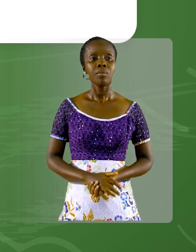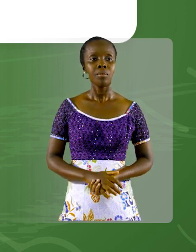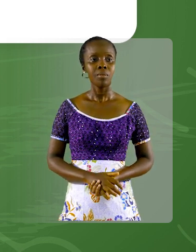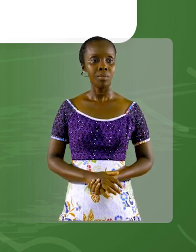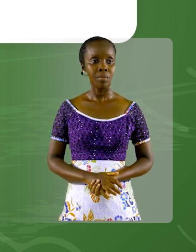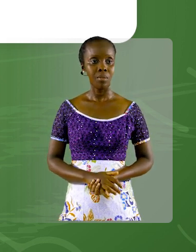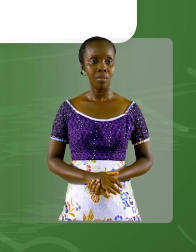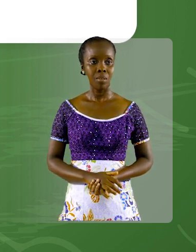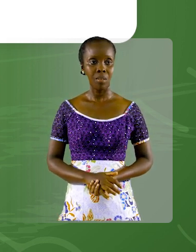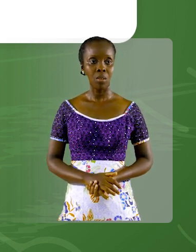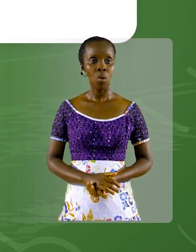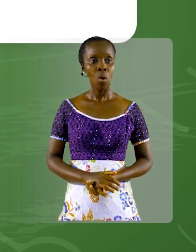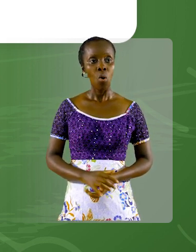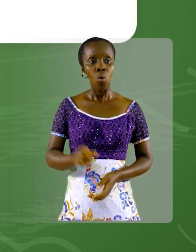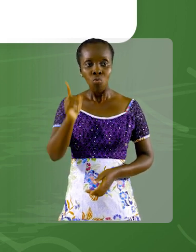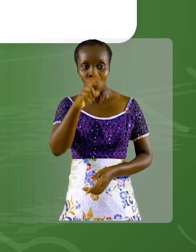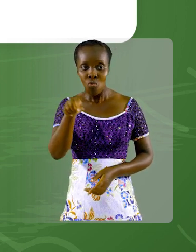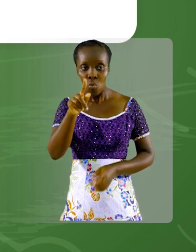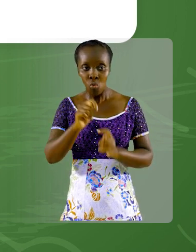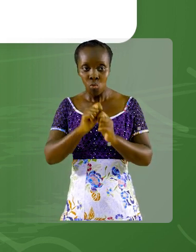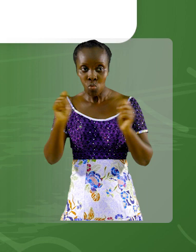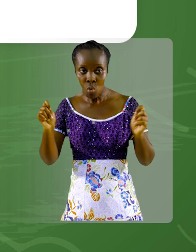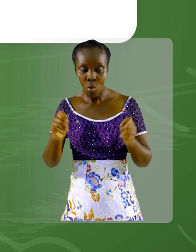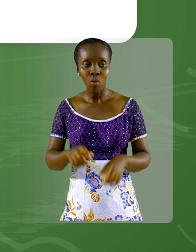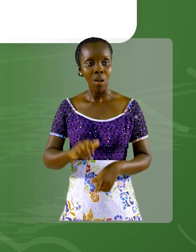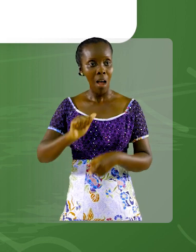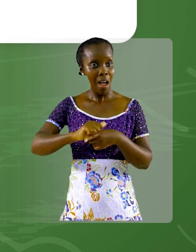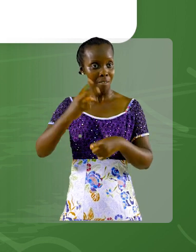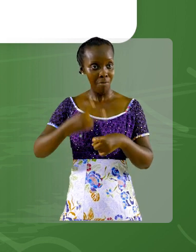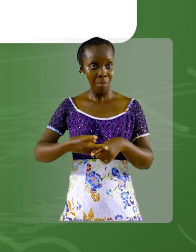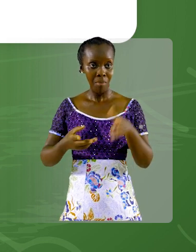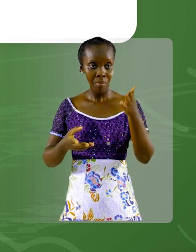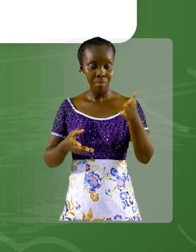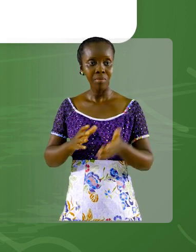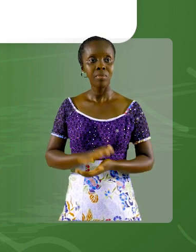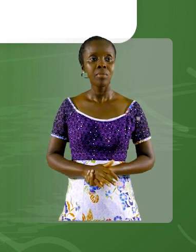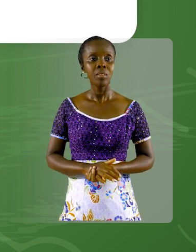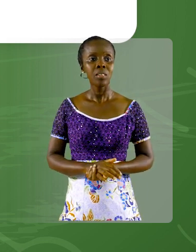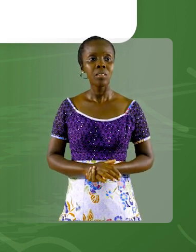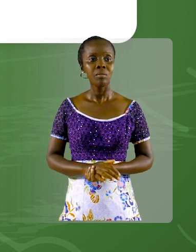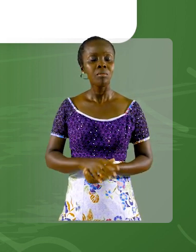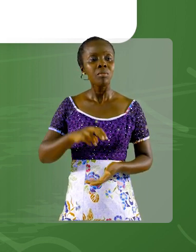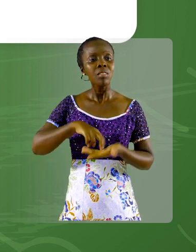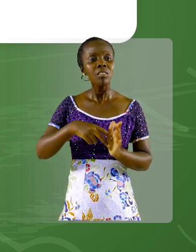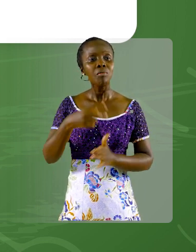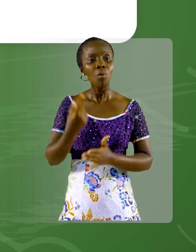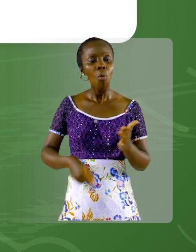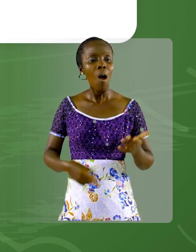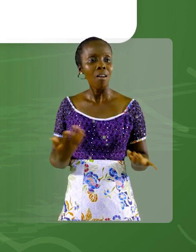avons trop difficile et trop qui est l'adverbe. Quel est le sens qu'il